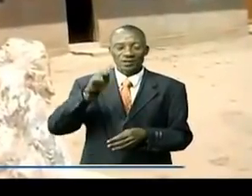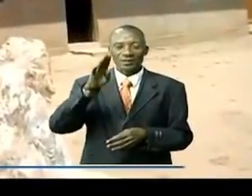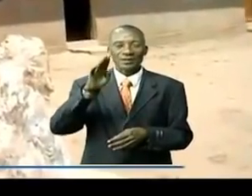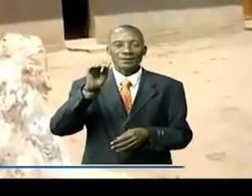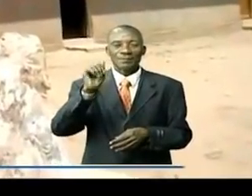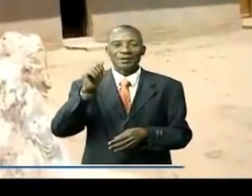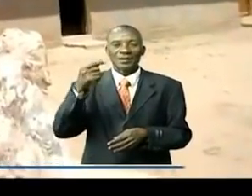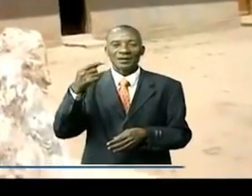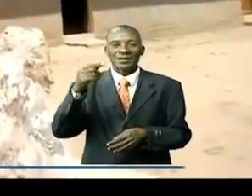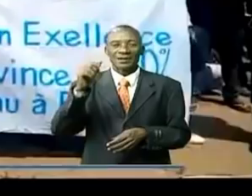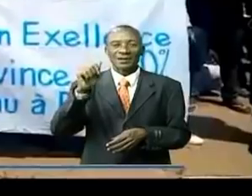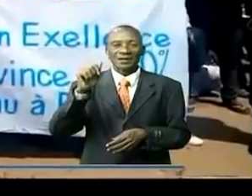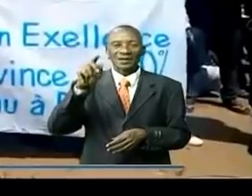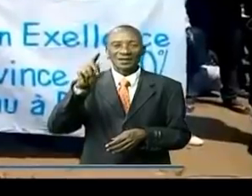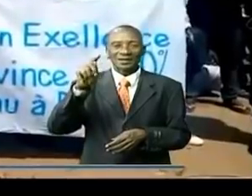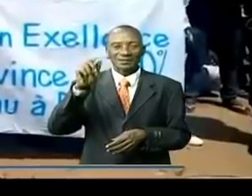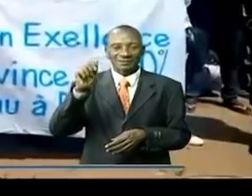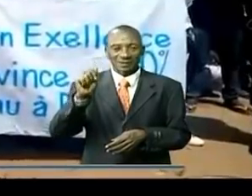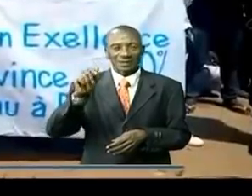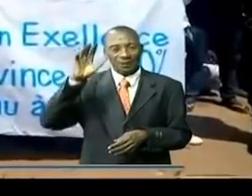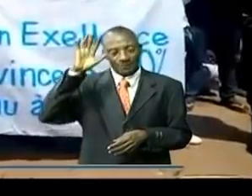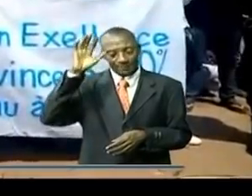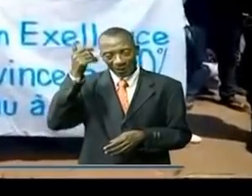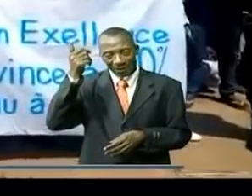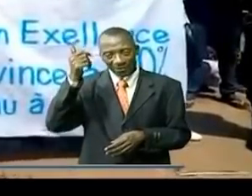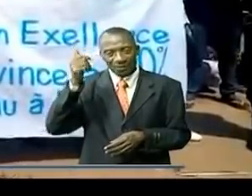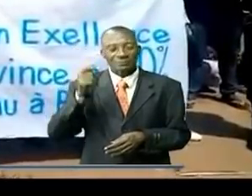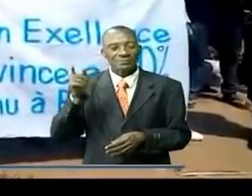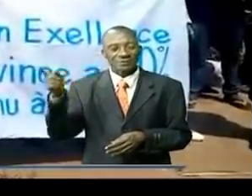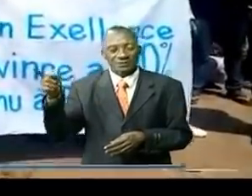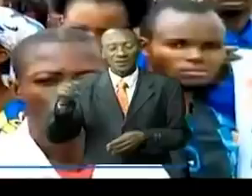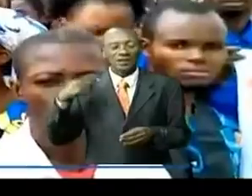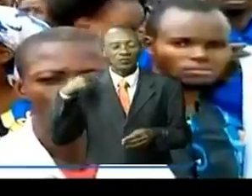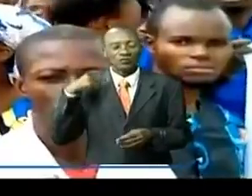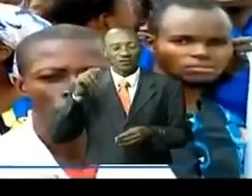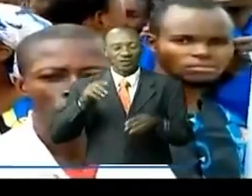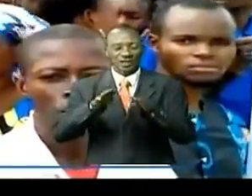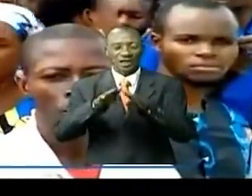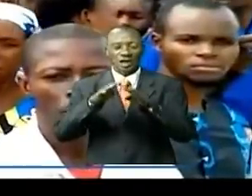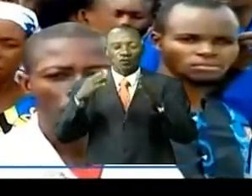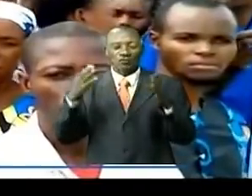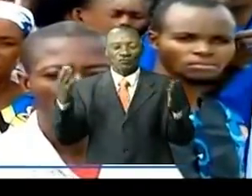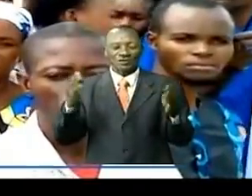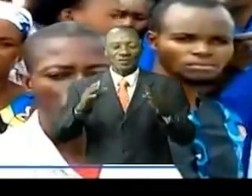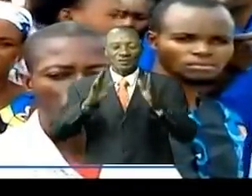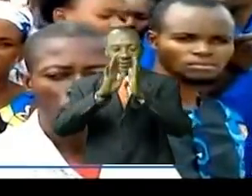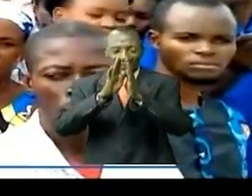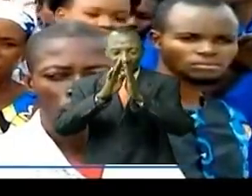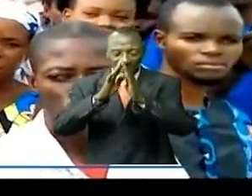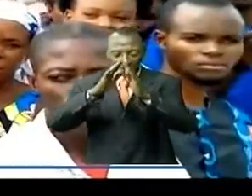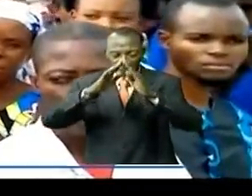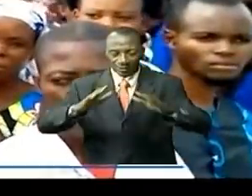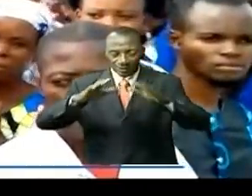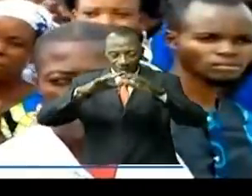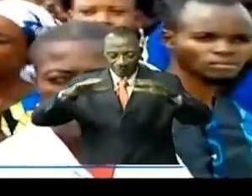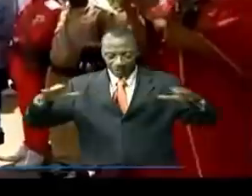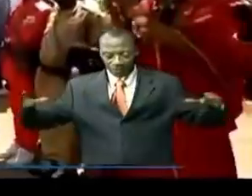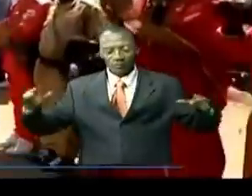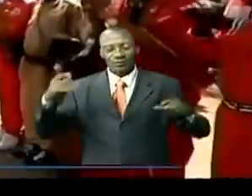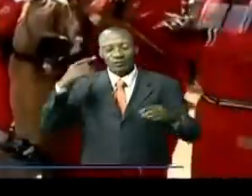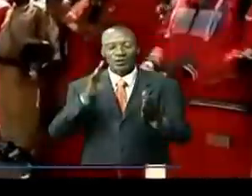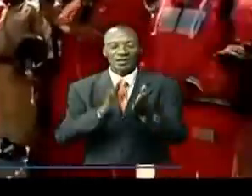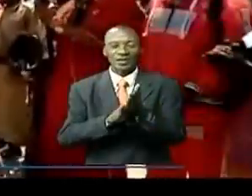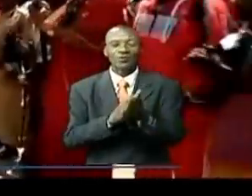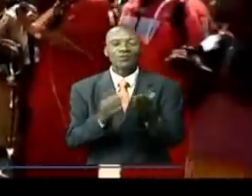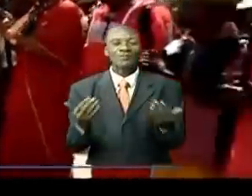Chundala Hassan, a inauguré des infrastructures d'enseignement primaire, secondaire et professionnel dans le territoire de Bagata, le premier citoyen kwilois vient une